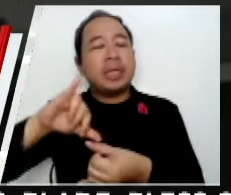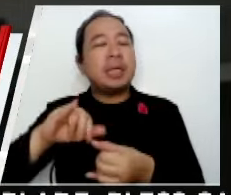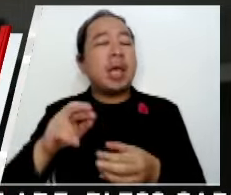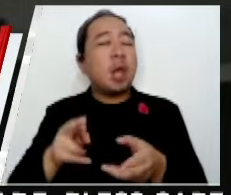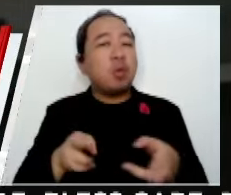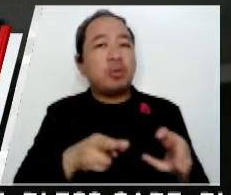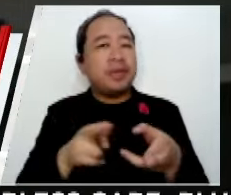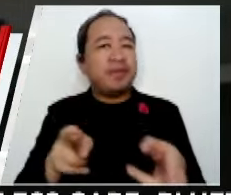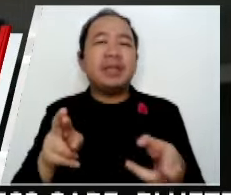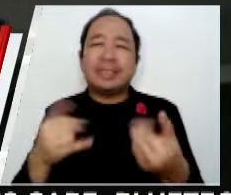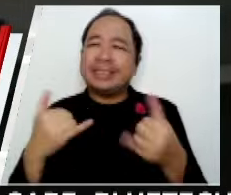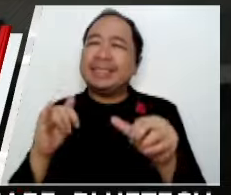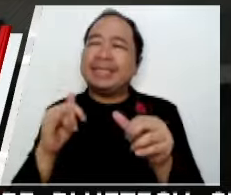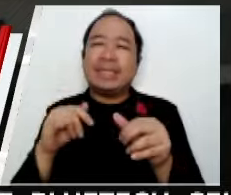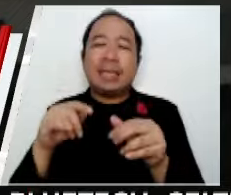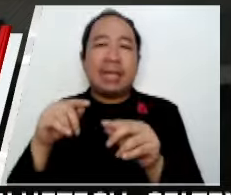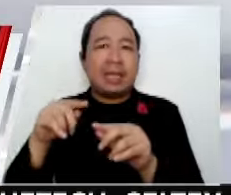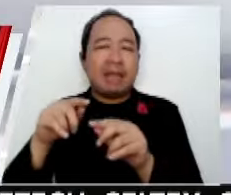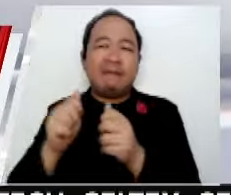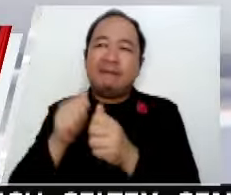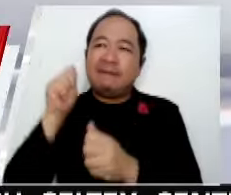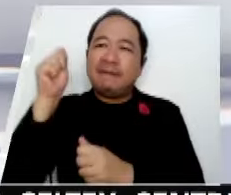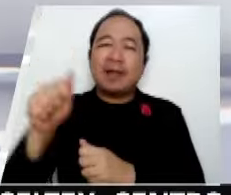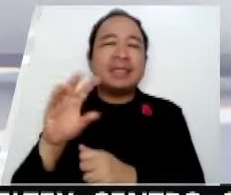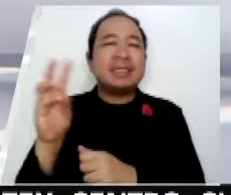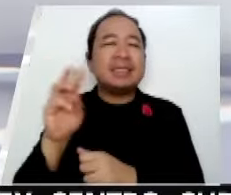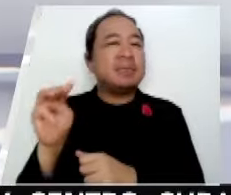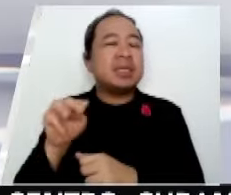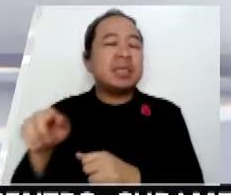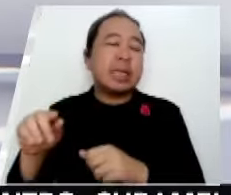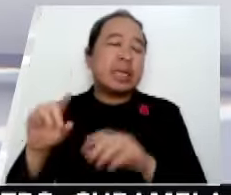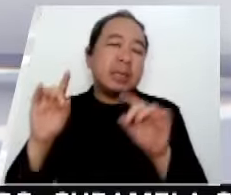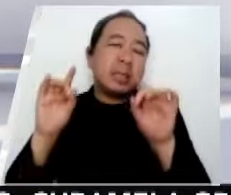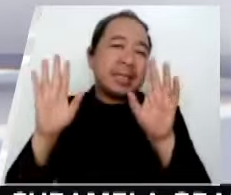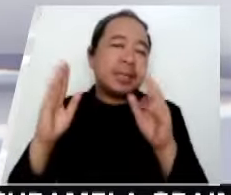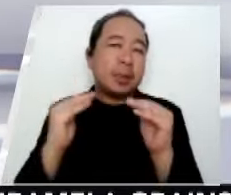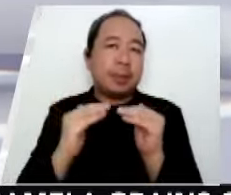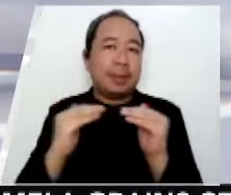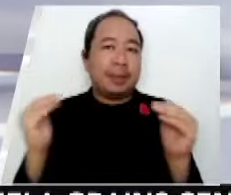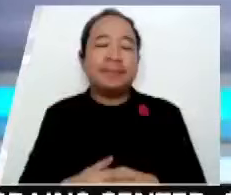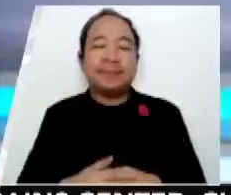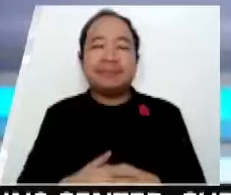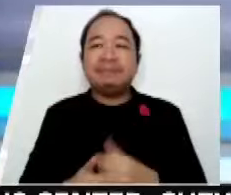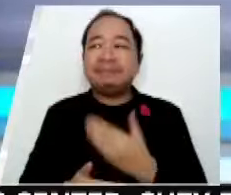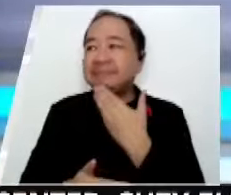na critical level. Connie? Maraming salamat, Jasmine Gabriel Galvan.